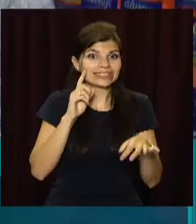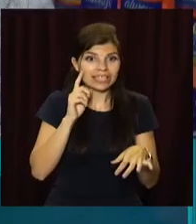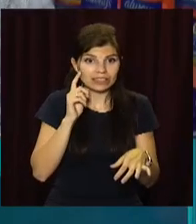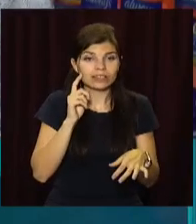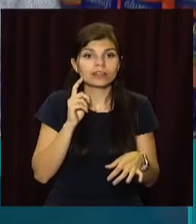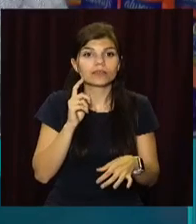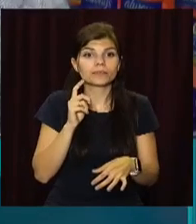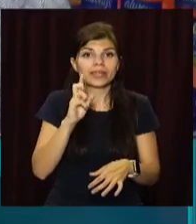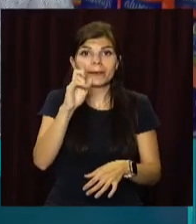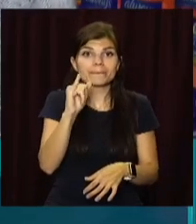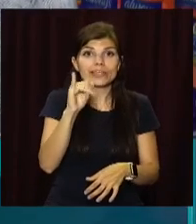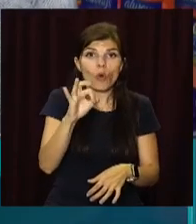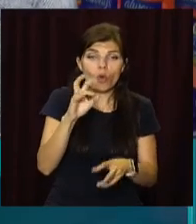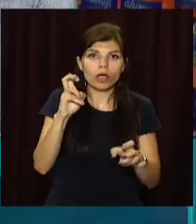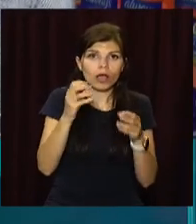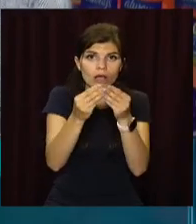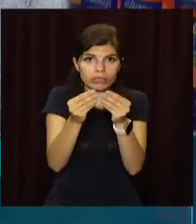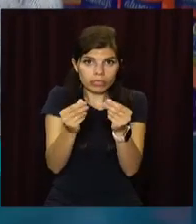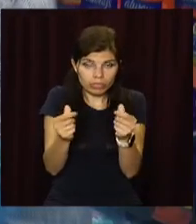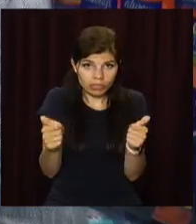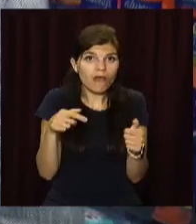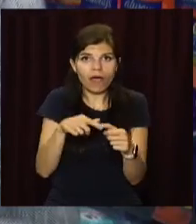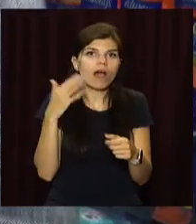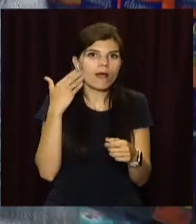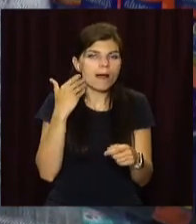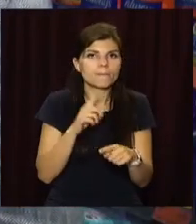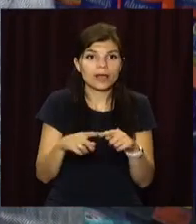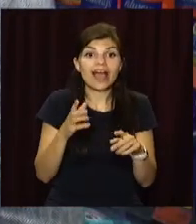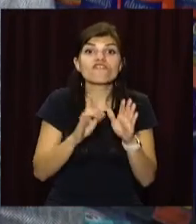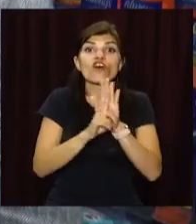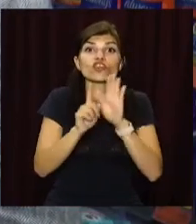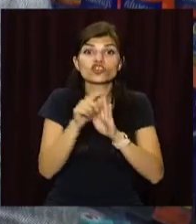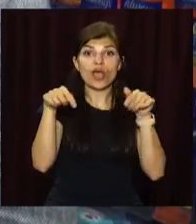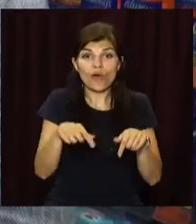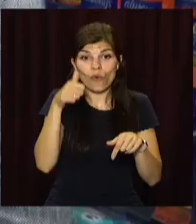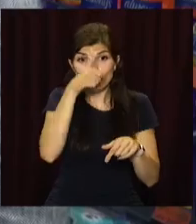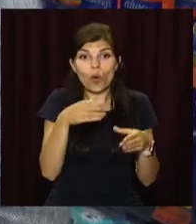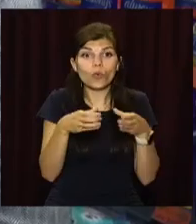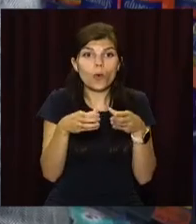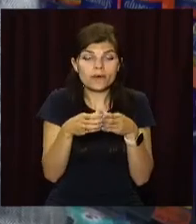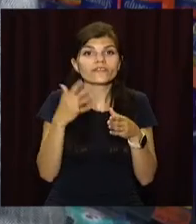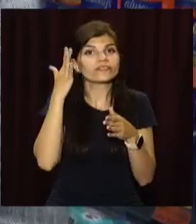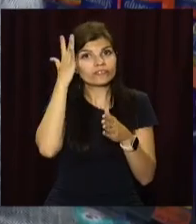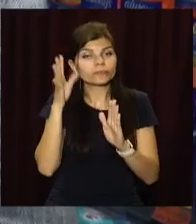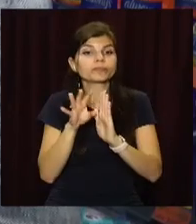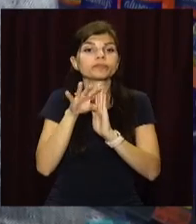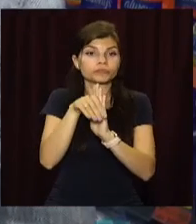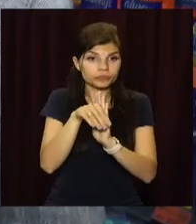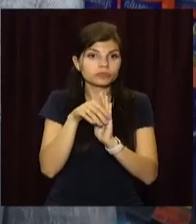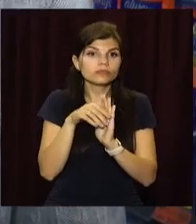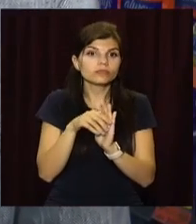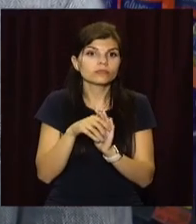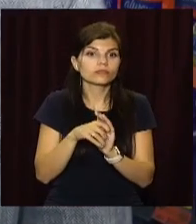з біорозкладною добавкою. В начале этого года компания внедрила пакеты